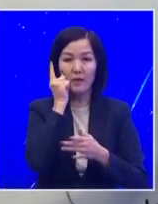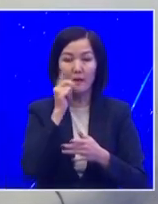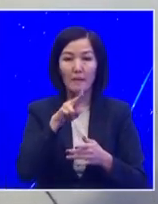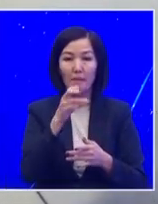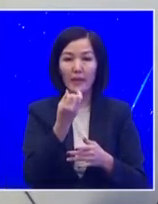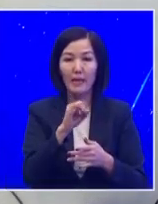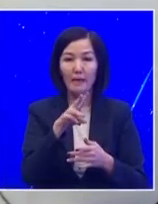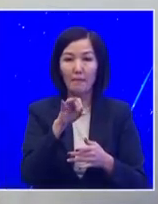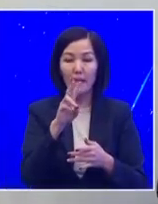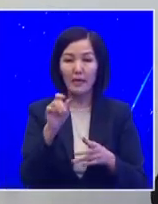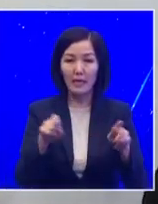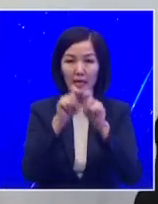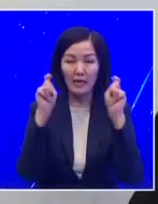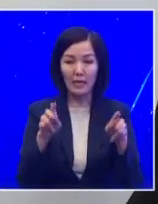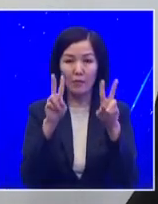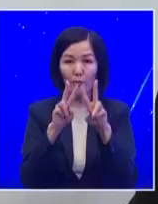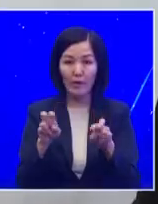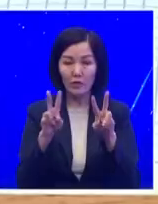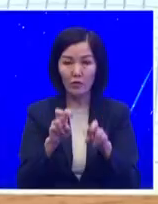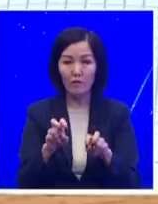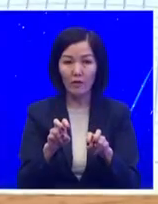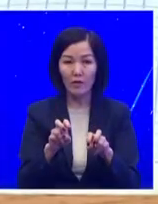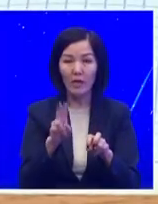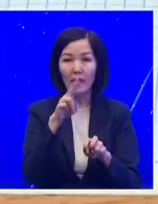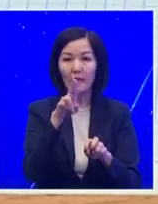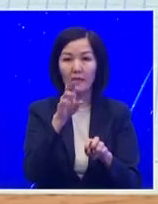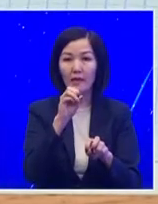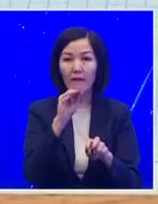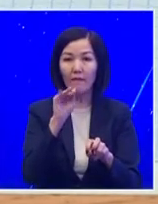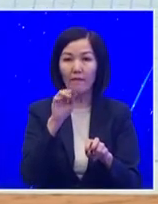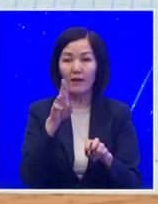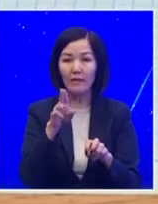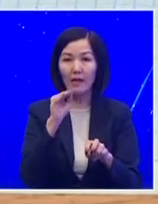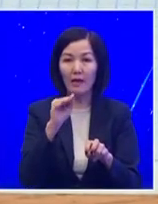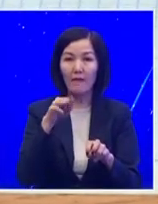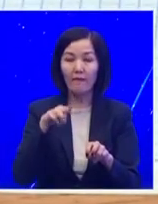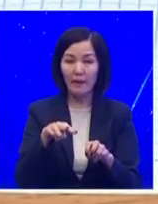Market, в поисковую строку вбить «Де-факто ФМ»,